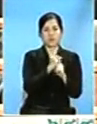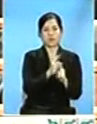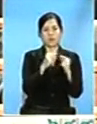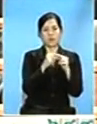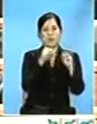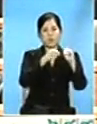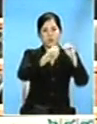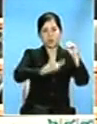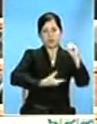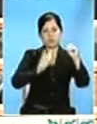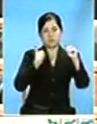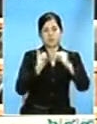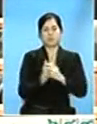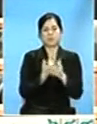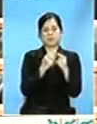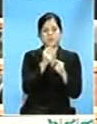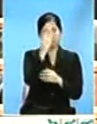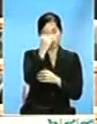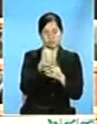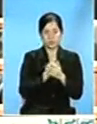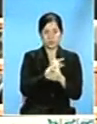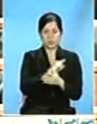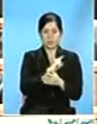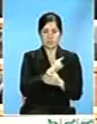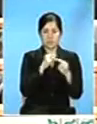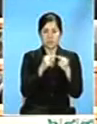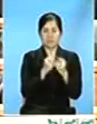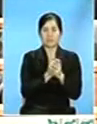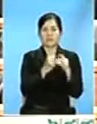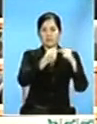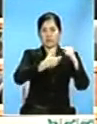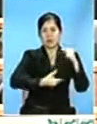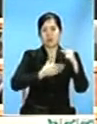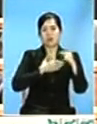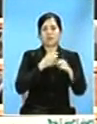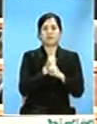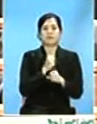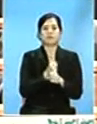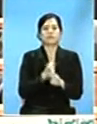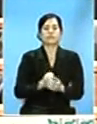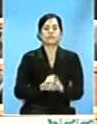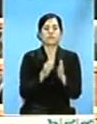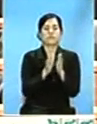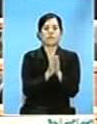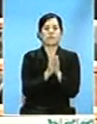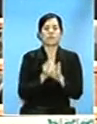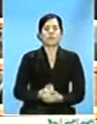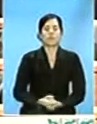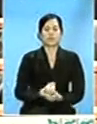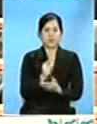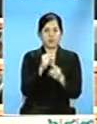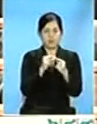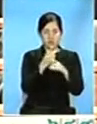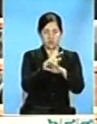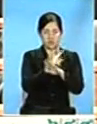รานะครับแต่ด้วยบทบาทภารกิจหน้าที่ที่สวมหัวโขนสวมบทเป็นประธ